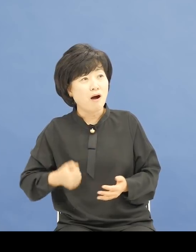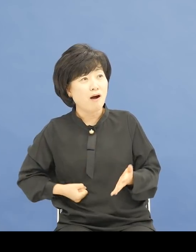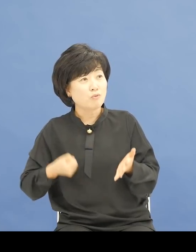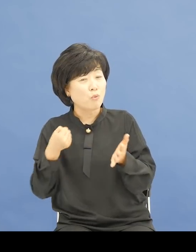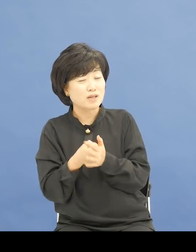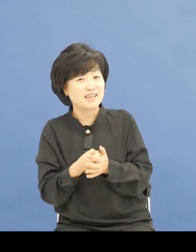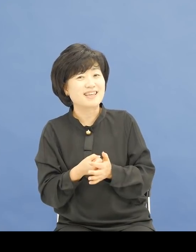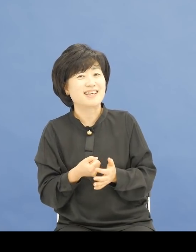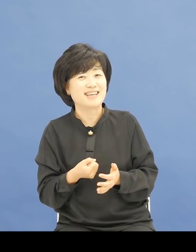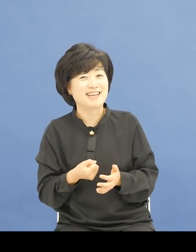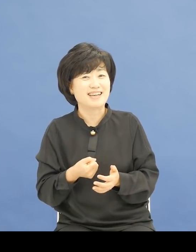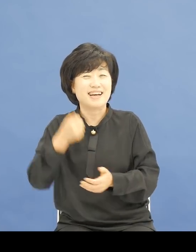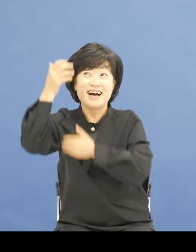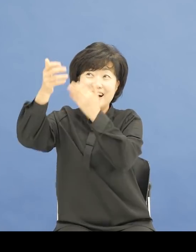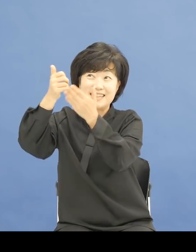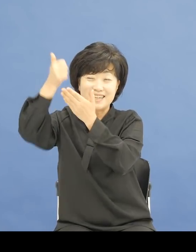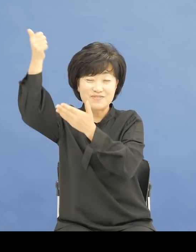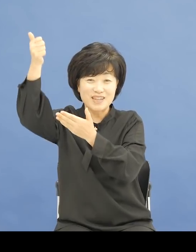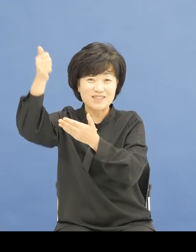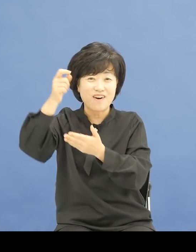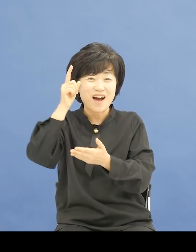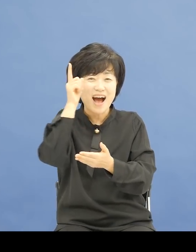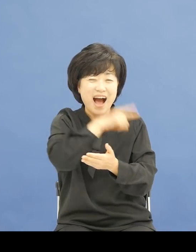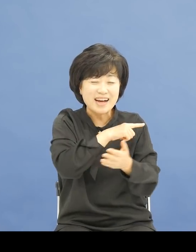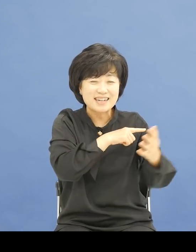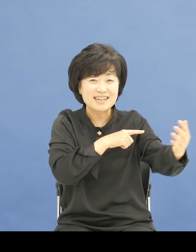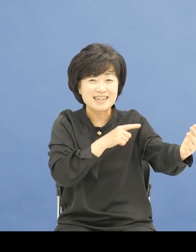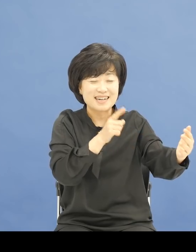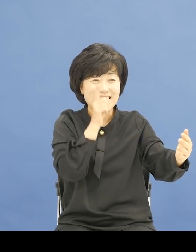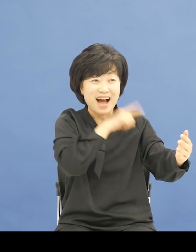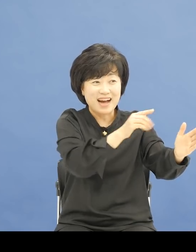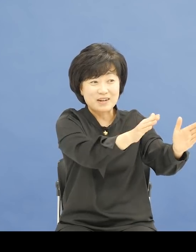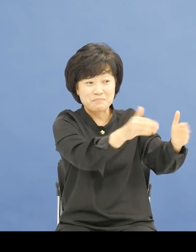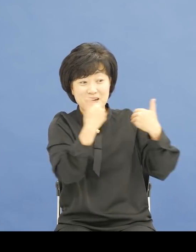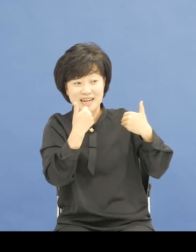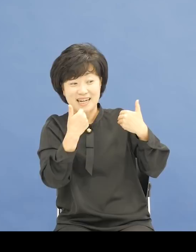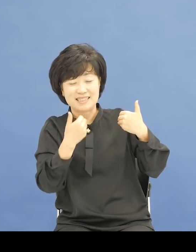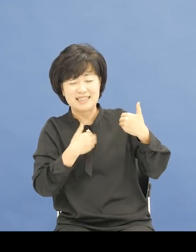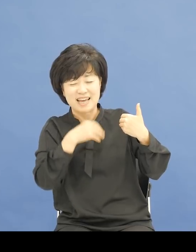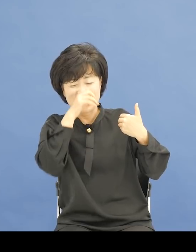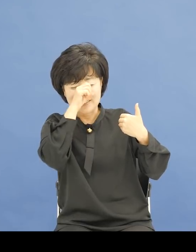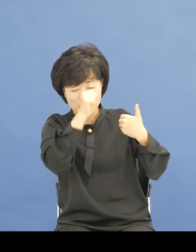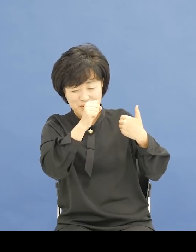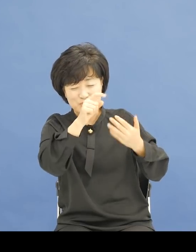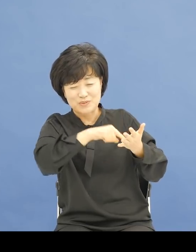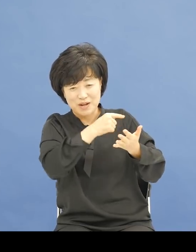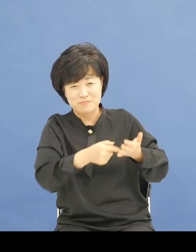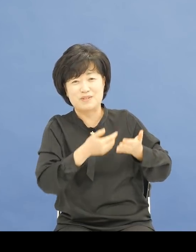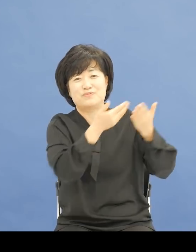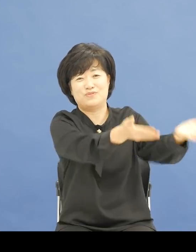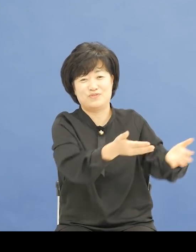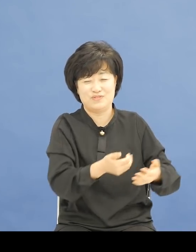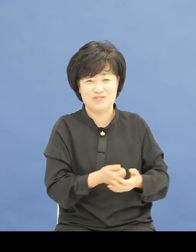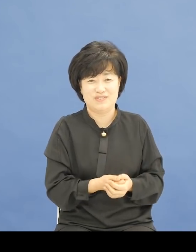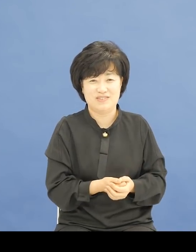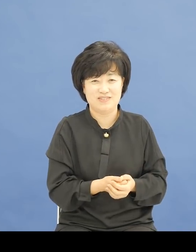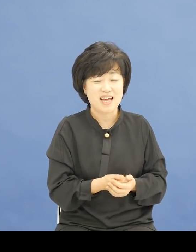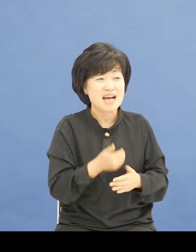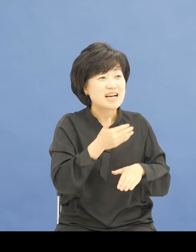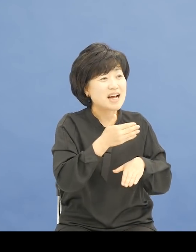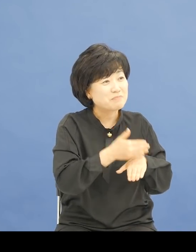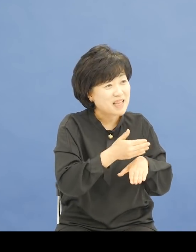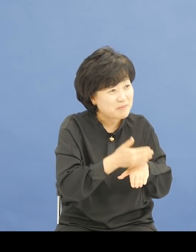대단한 용기죠. 하나님께서 그렇게 선으로 바꿔주시더라고요. 사실 감사하다고 했지만 살짝 매기는 감이 없잖아요. 돌려치기가